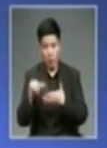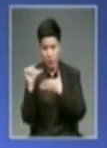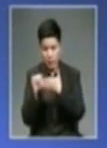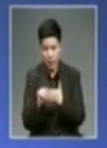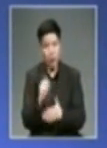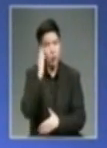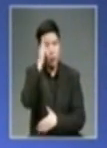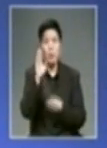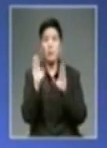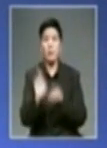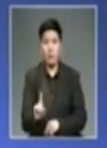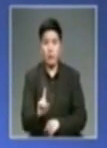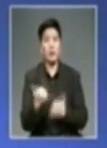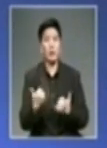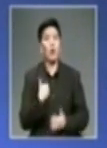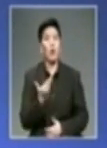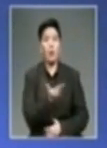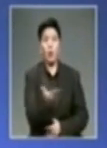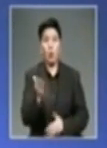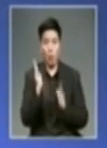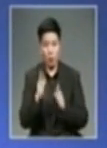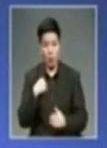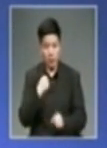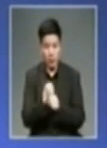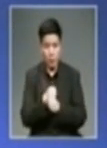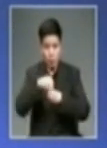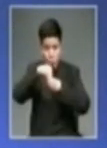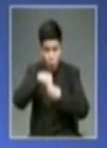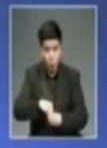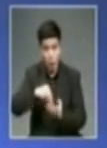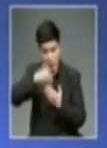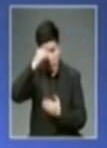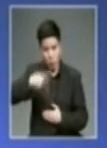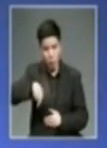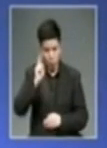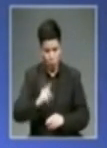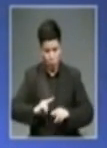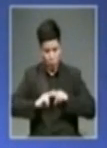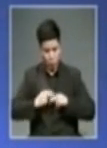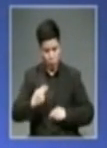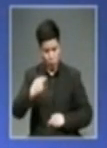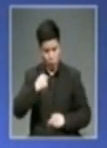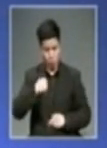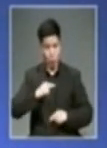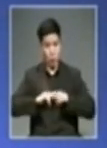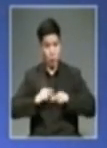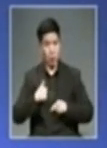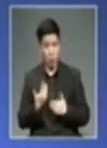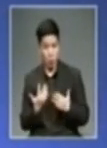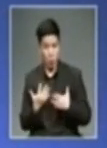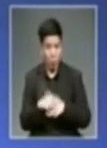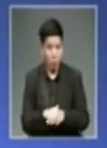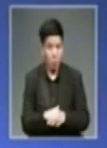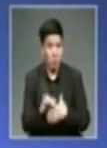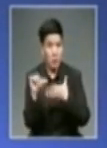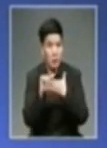ในทางใดเพราะนั้นผมก็ขอร้องให้บุคลากรทางการศึกษาทุกคนต้องหันกลับมามองตัวเองด้วยนะครับว่าเราเองนั้นจะมีส่วนร่วมใน